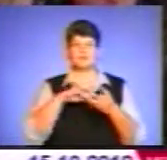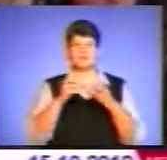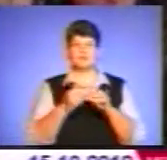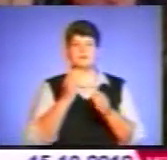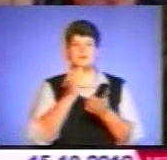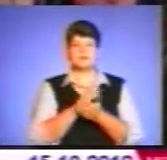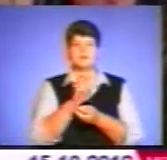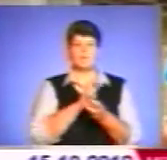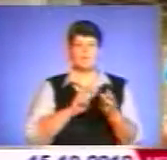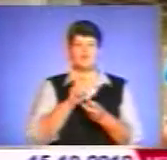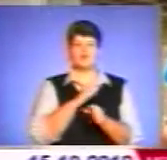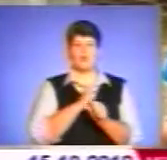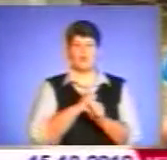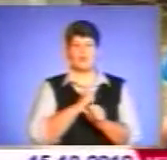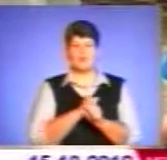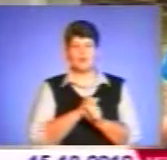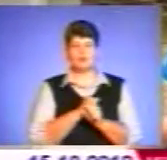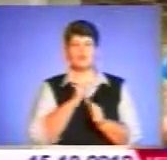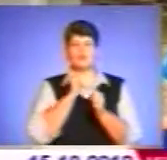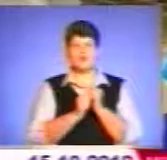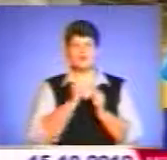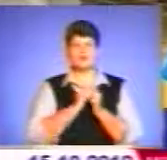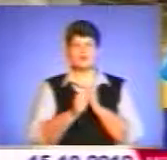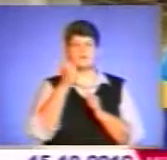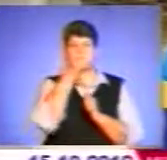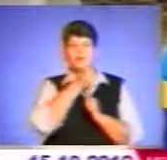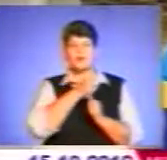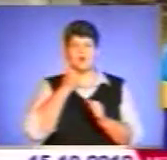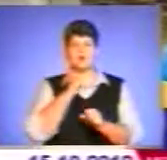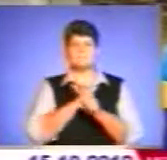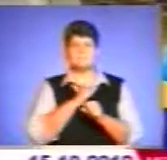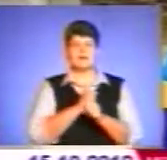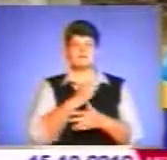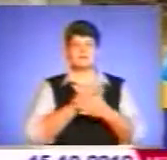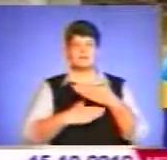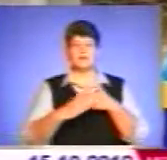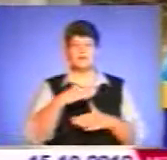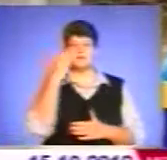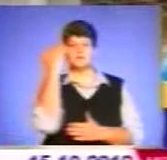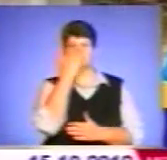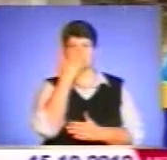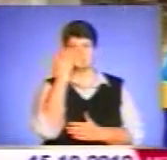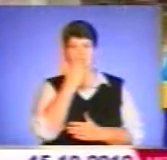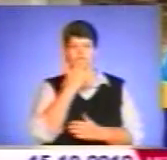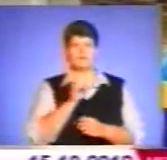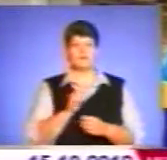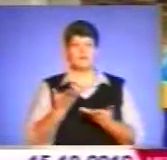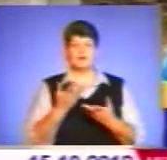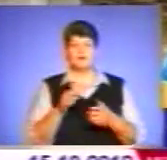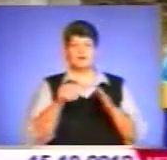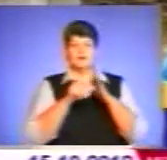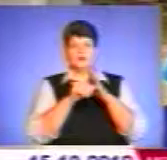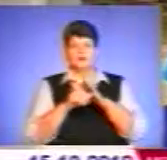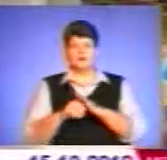із пошуком роботи. З кожним роком, як би кажуть, праця інваліда по зору витісняється,